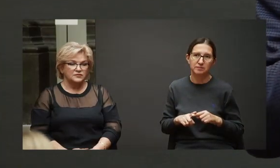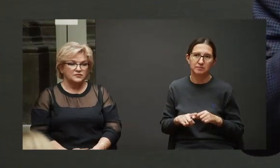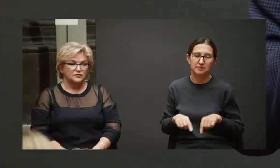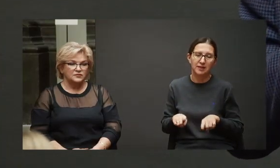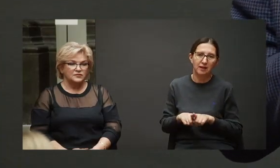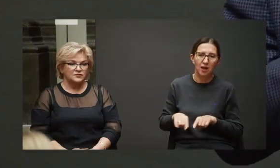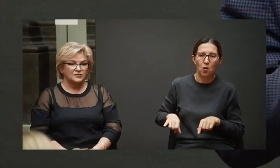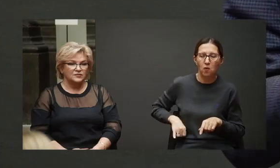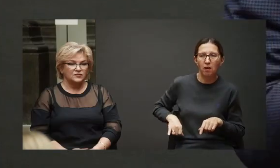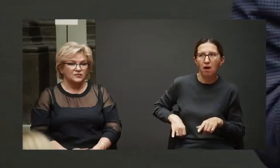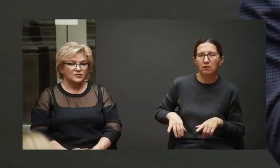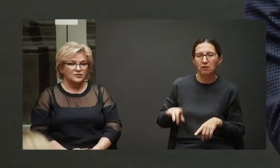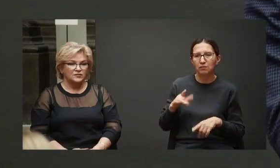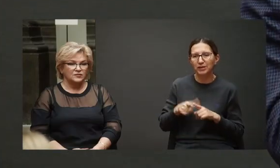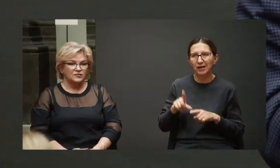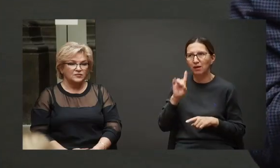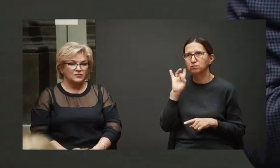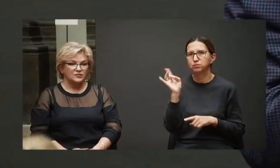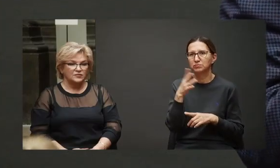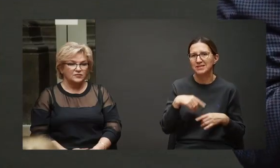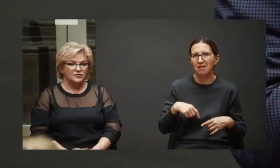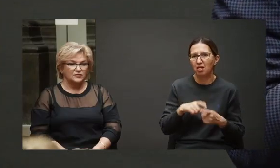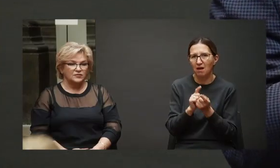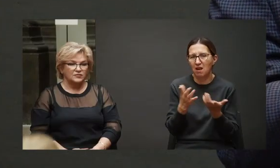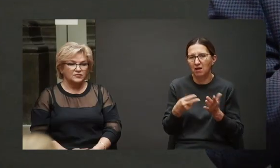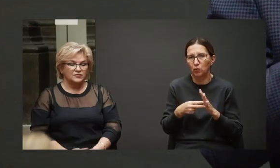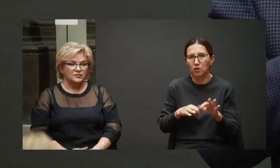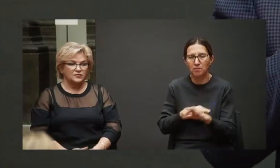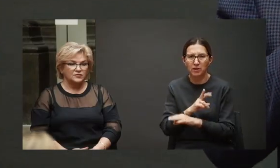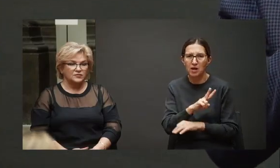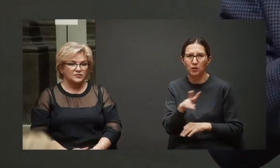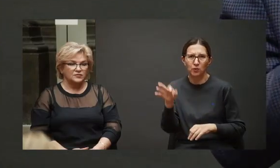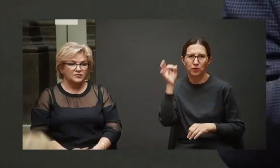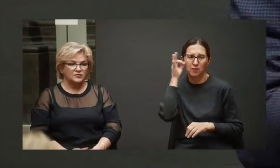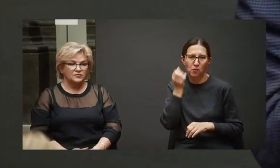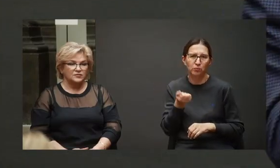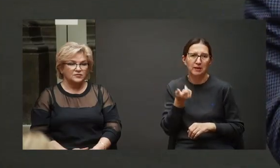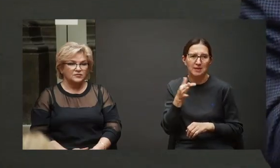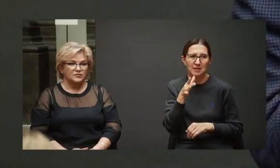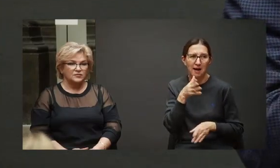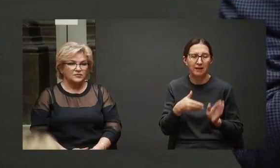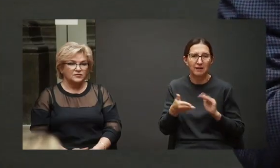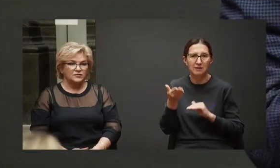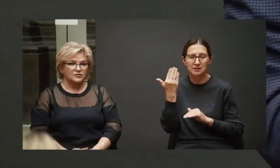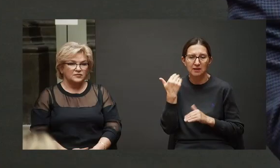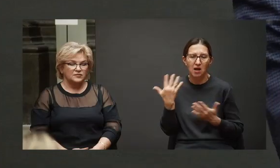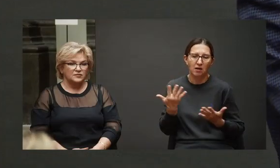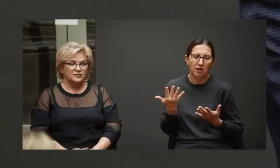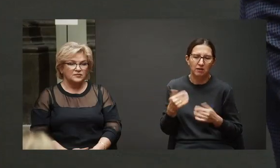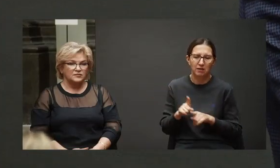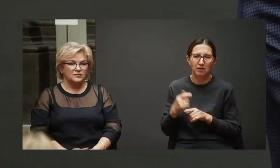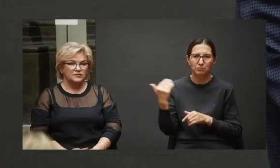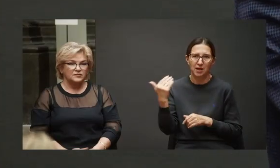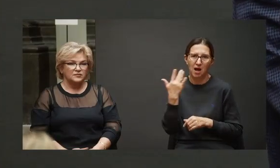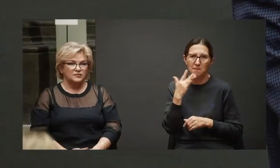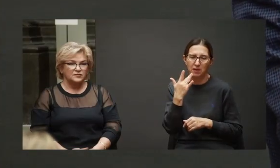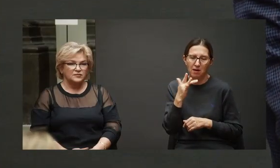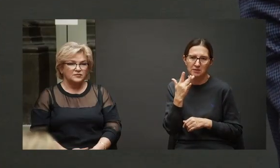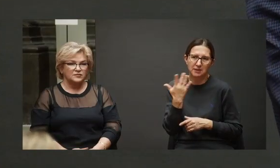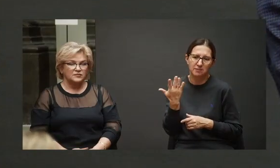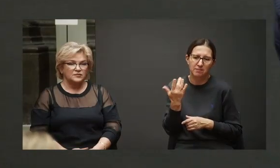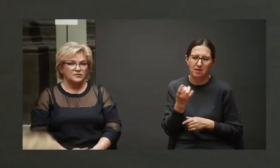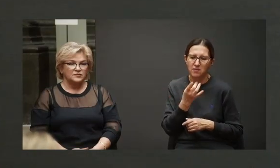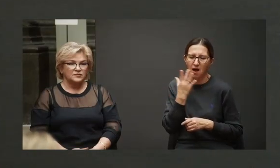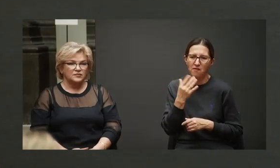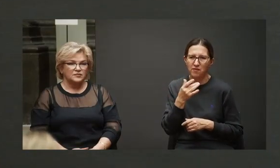хулиганские выходки или скандальные проекты. Ну, кто-то помнит, что несколько лет назад какие-то крутые американские,